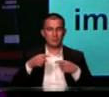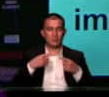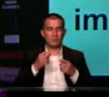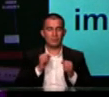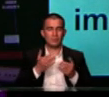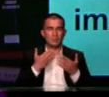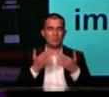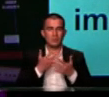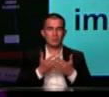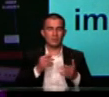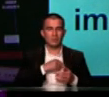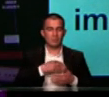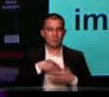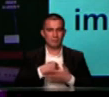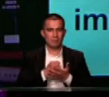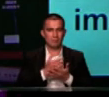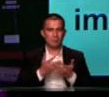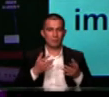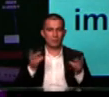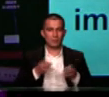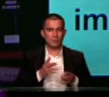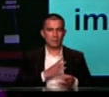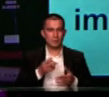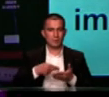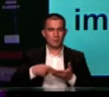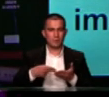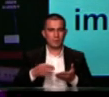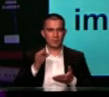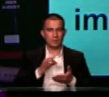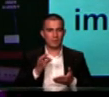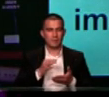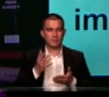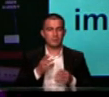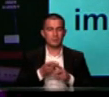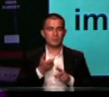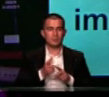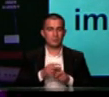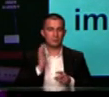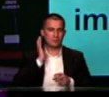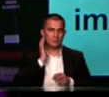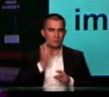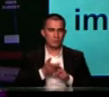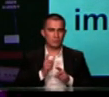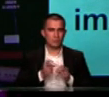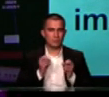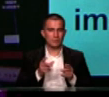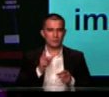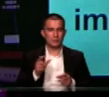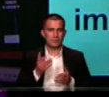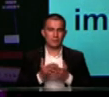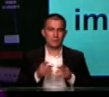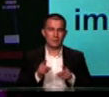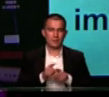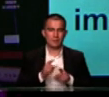xatti-harakatlarni tasdiqlash uchun zarur bo'ladigan mas'ul davlat organi tomonidan